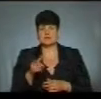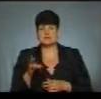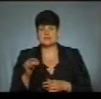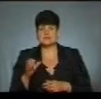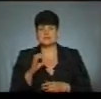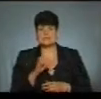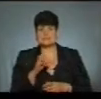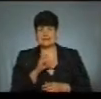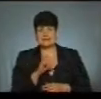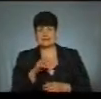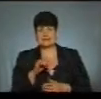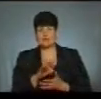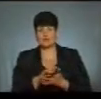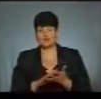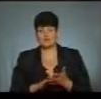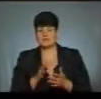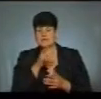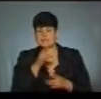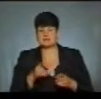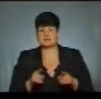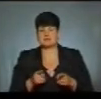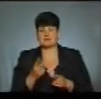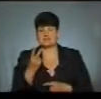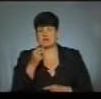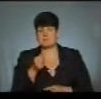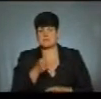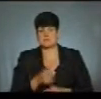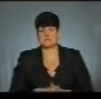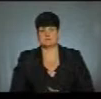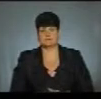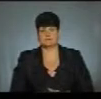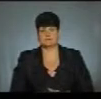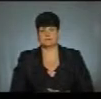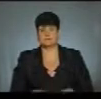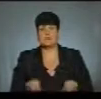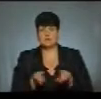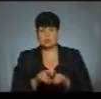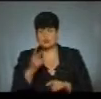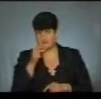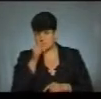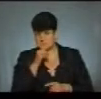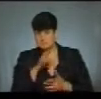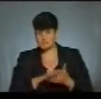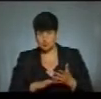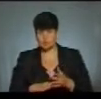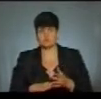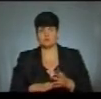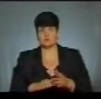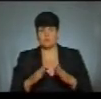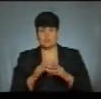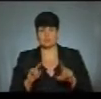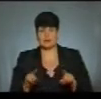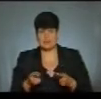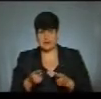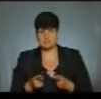Сергію Терендеху продовжили термін тримання під вартою на 2 місяці. Також на 2 місяці продовжили перебування під